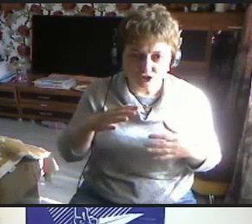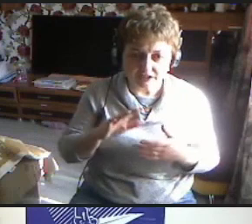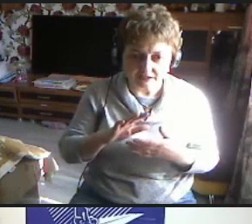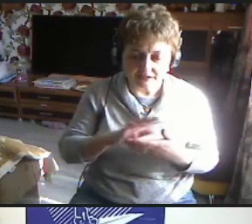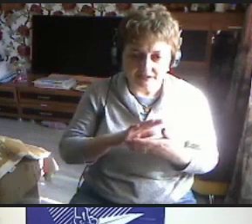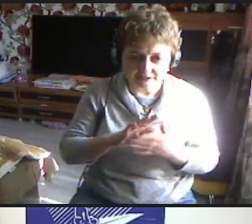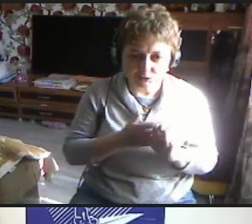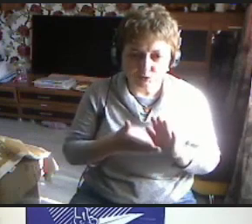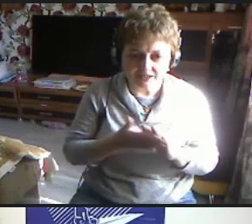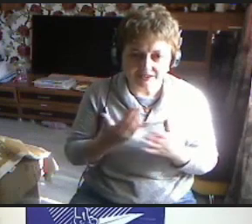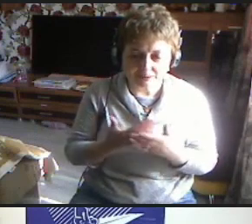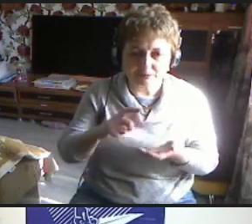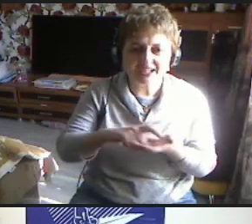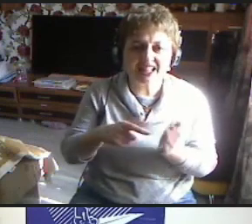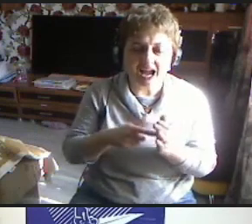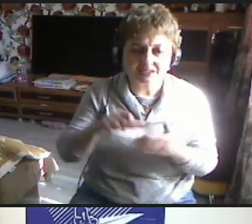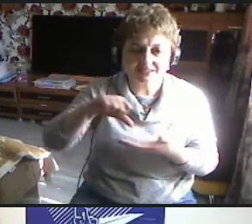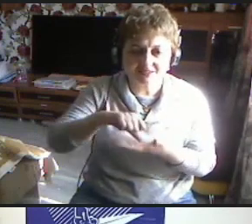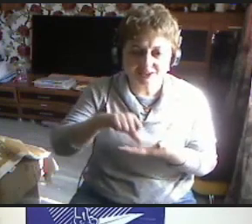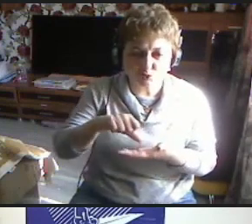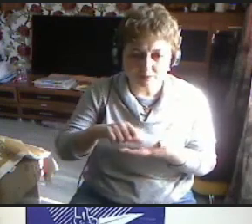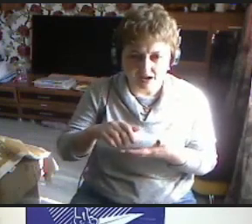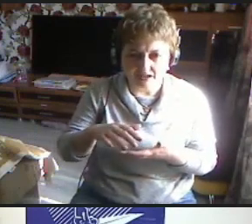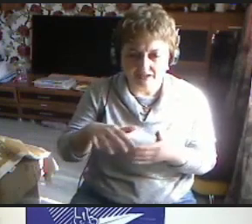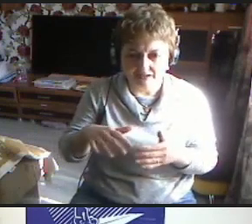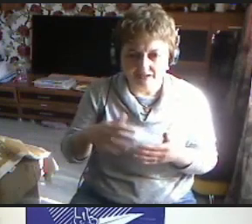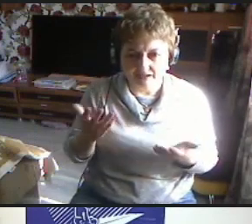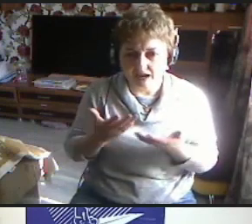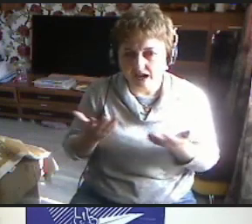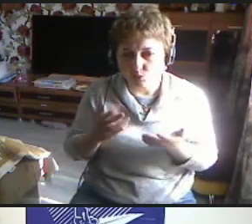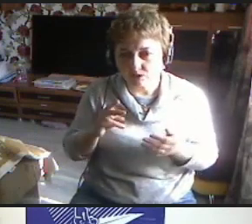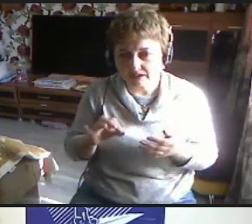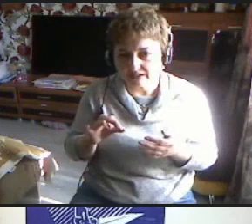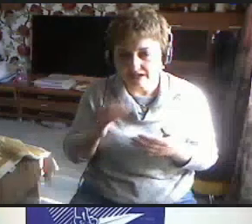класс выступает с какой-то программой,